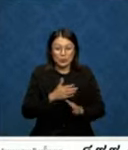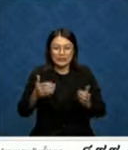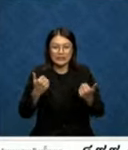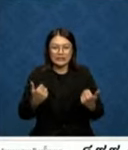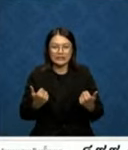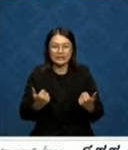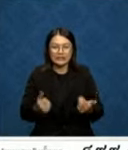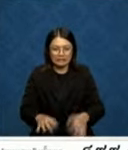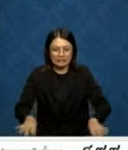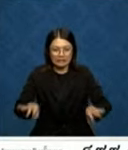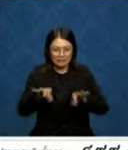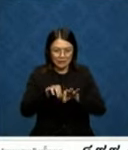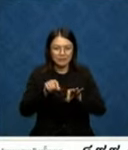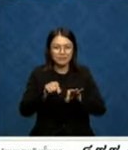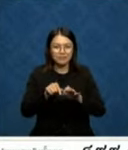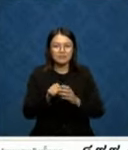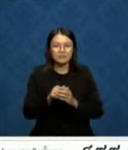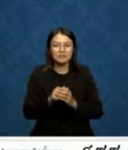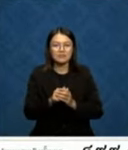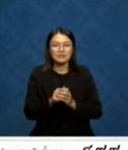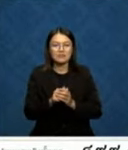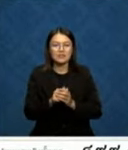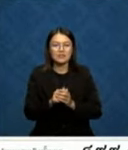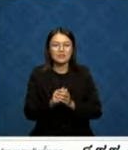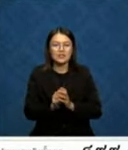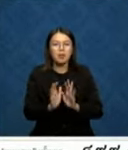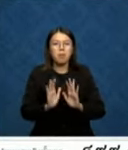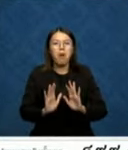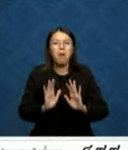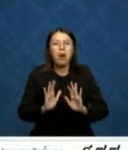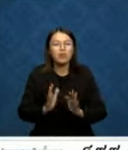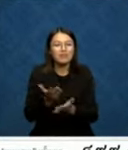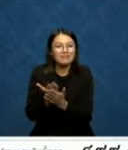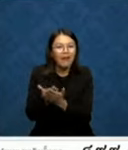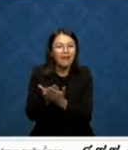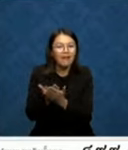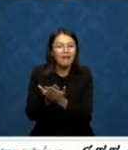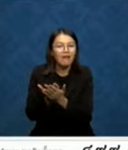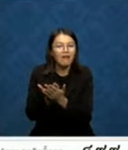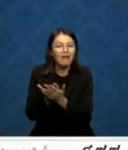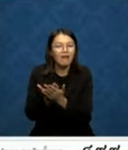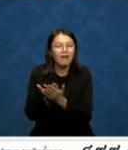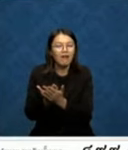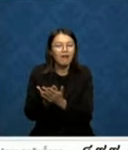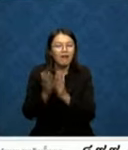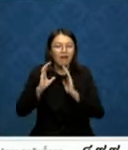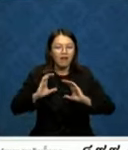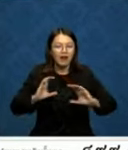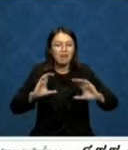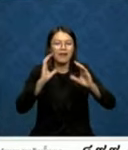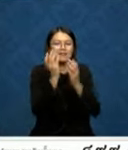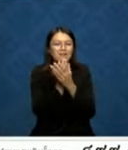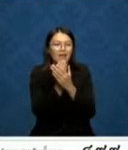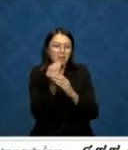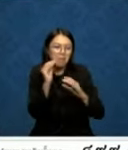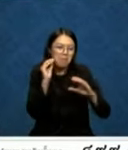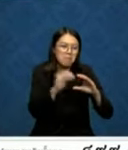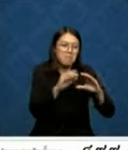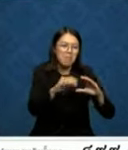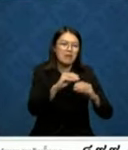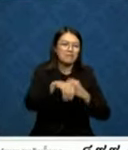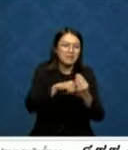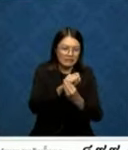จะเป็นช่วงเวลาของการถอนคันเร่งในส่วนที่รัฐบาลจะอัดเงินเข้าไปในระบบเศรษฐกิ